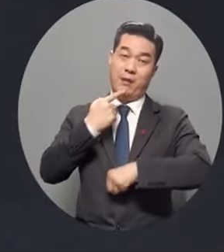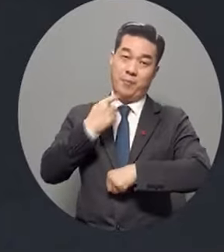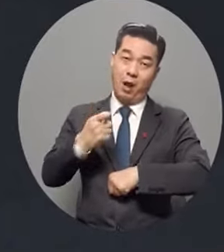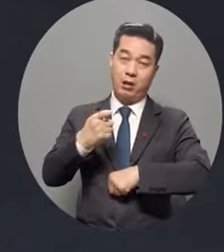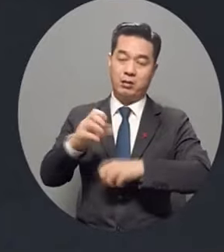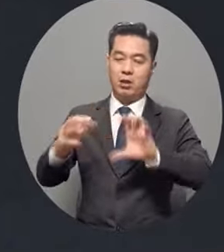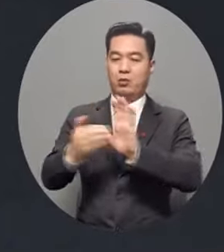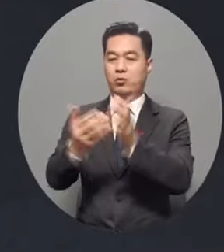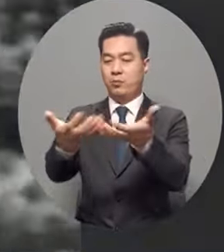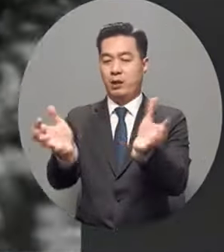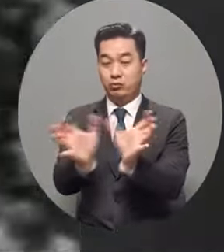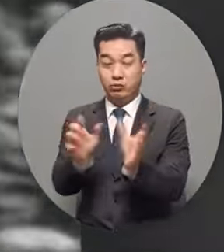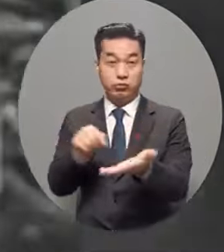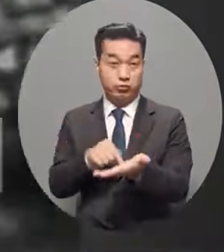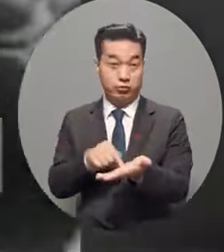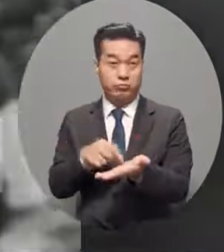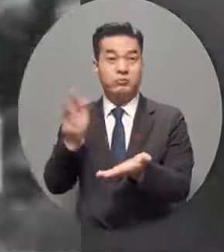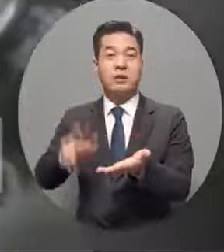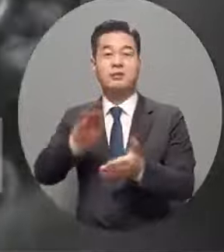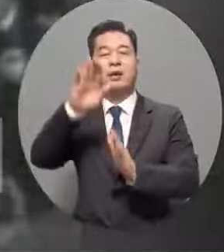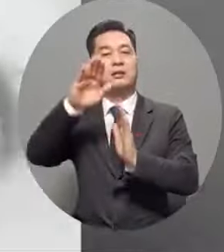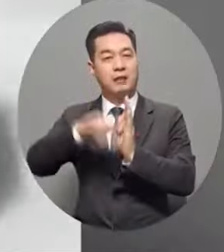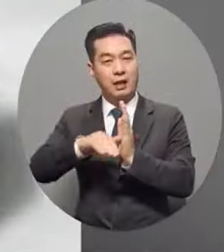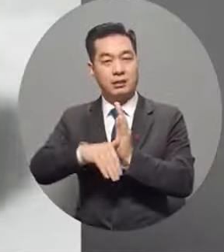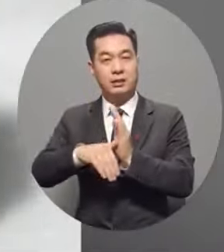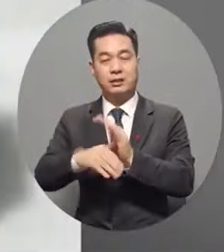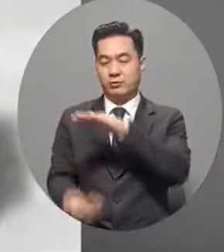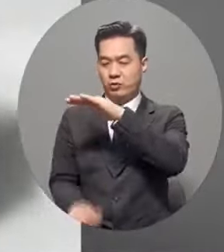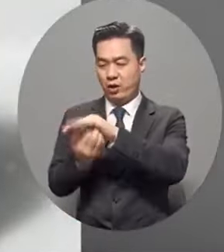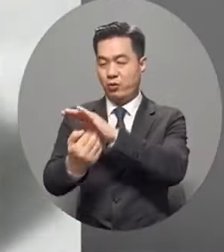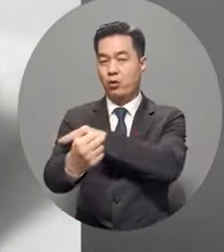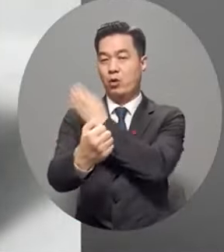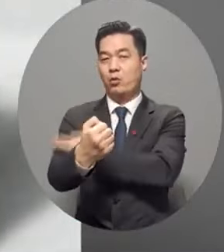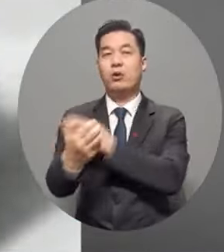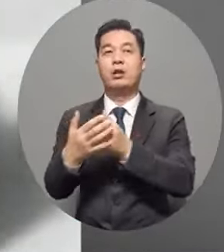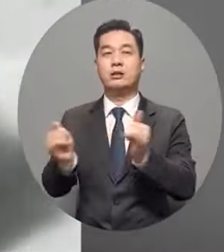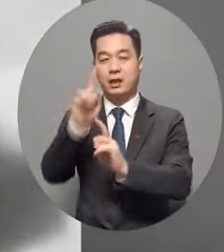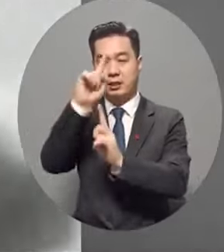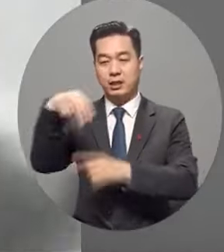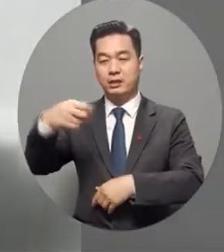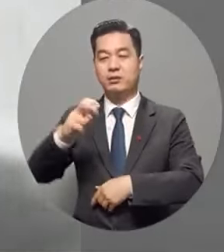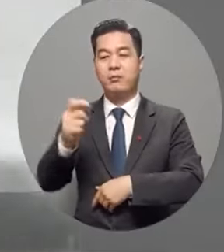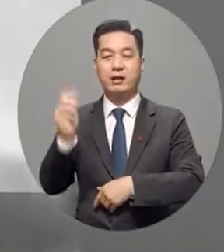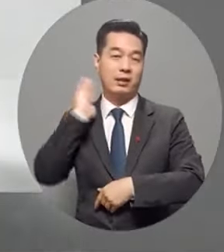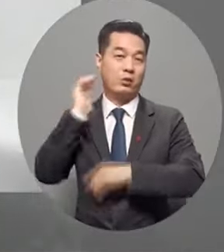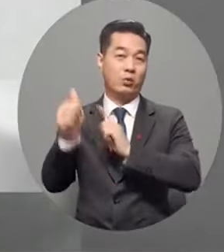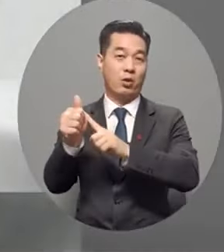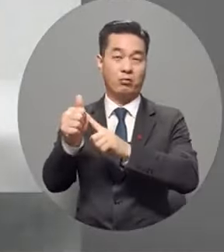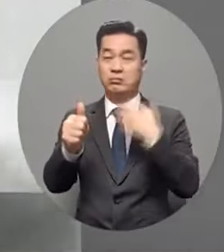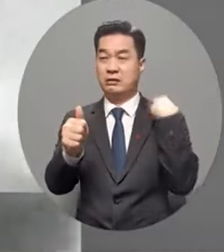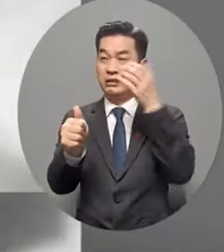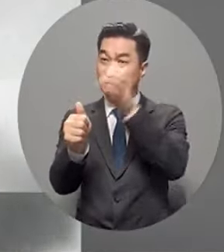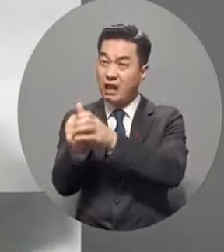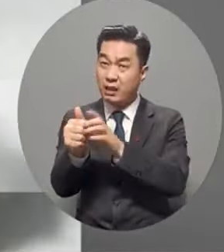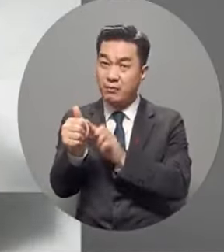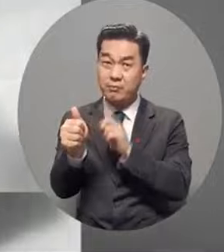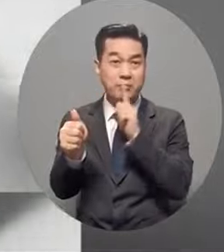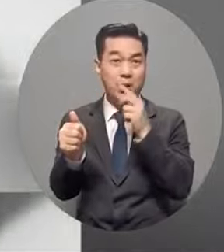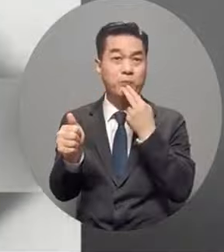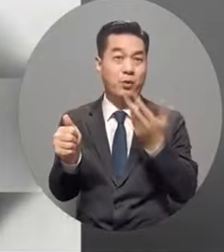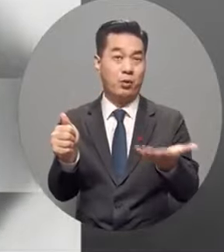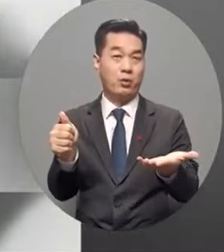국방부. 하지만 당시 절대 권력자였던 이승만 전 대통령의 책임에 대해선 단 한마디의 언급도